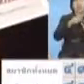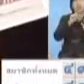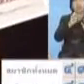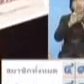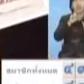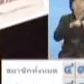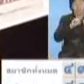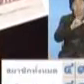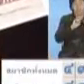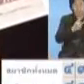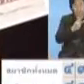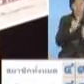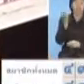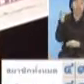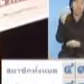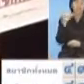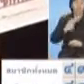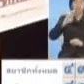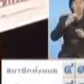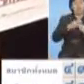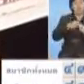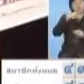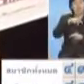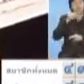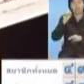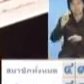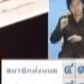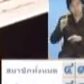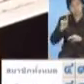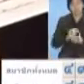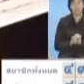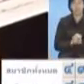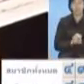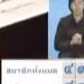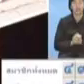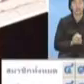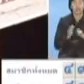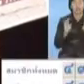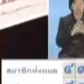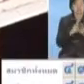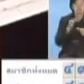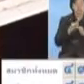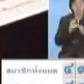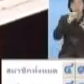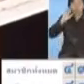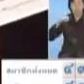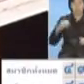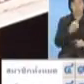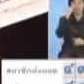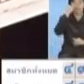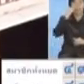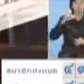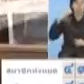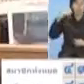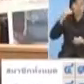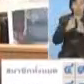ที่ผ่านมาตอนที่เพรสิเดนต์เป็นยุครุ่งเรืองก่อนที่จะปิดตัวไปแล้วก็ถูกธนาคารกรุงไทยยึดแล้วตอนหลังก็ม